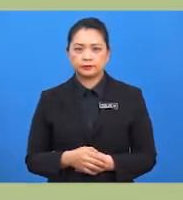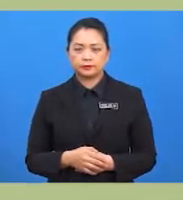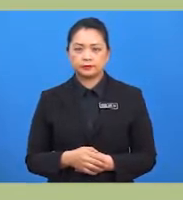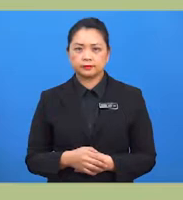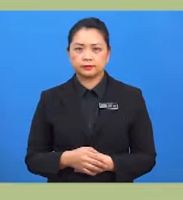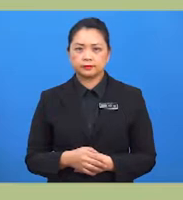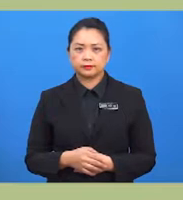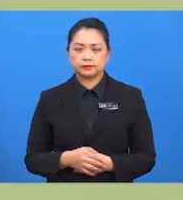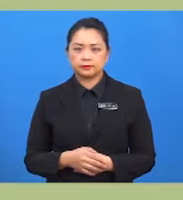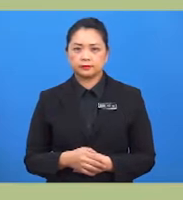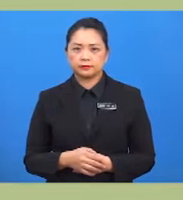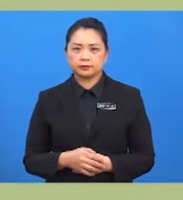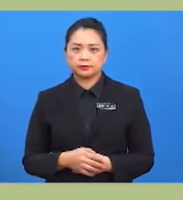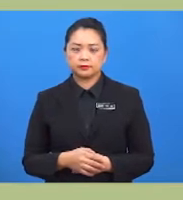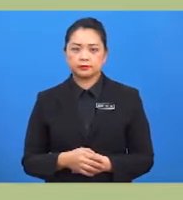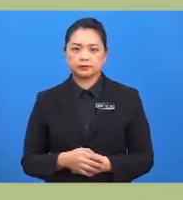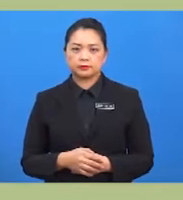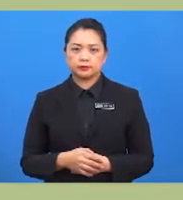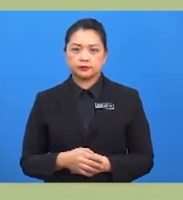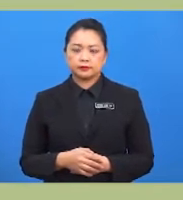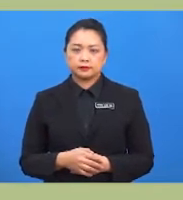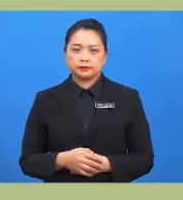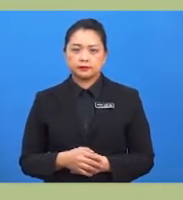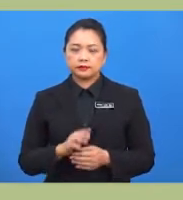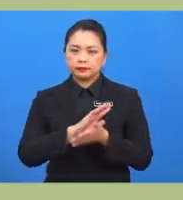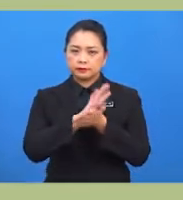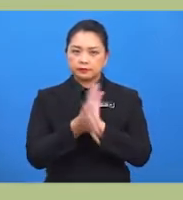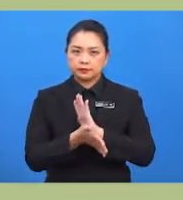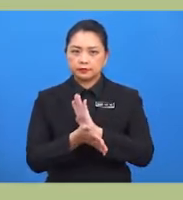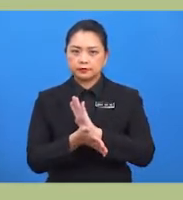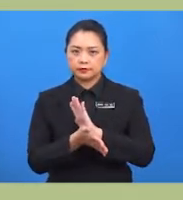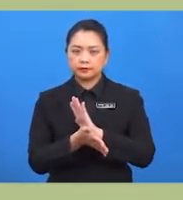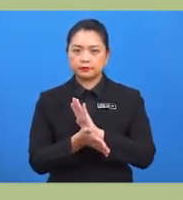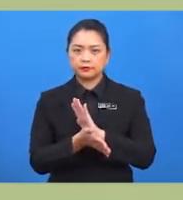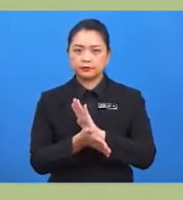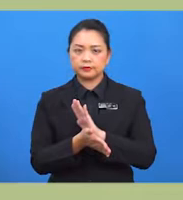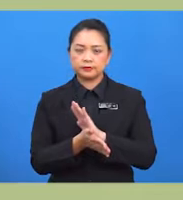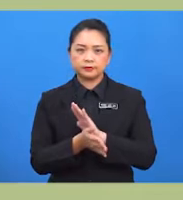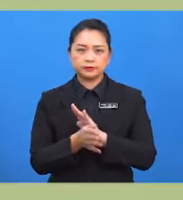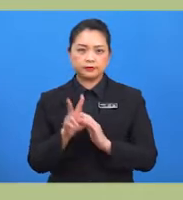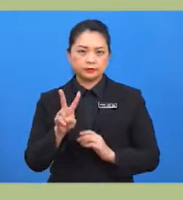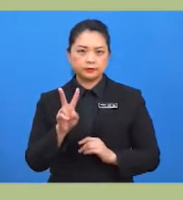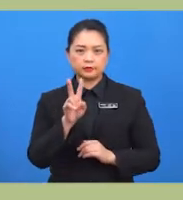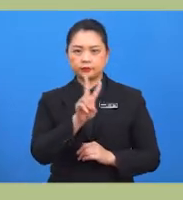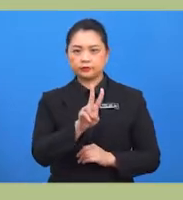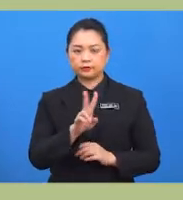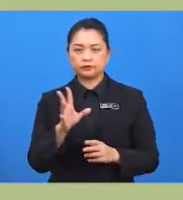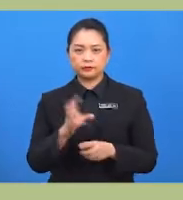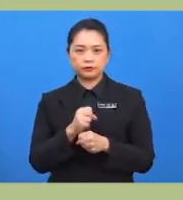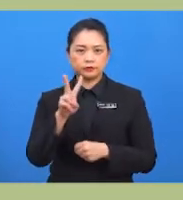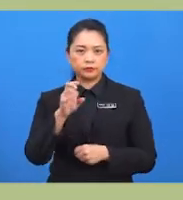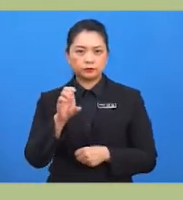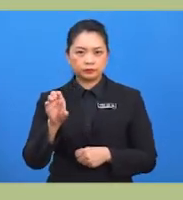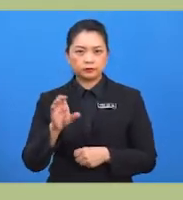dua darat 100 bahagia satu jadi tidur sama dengan 200 cm